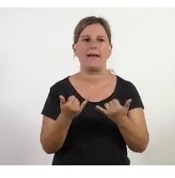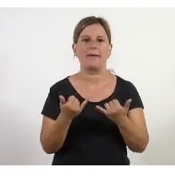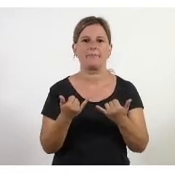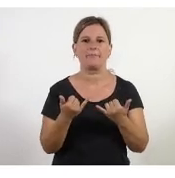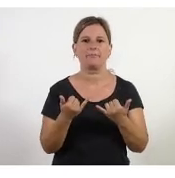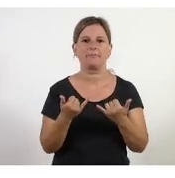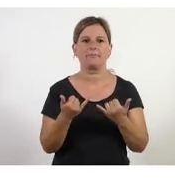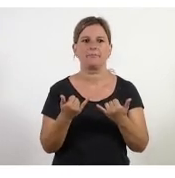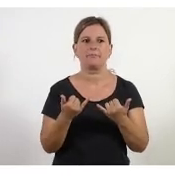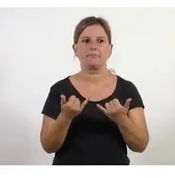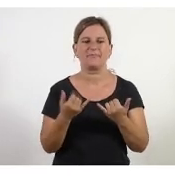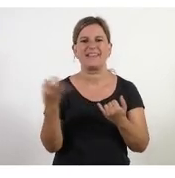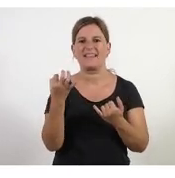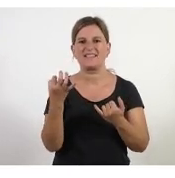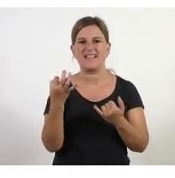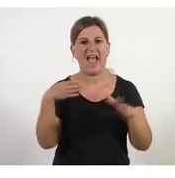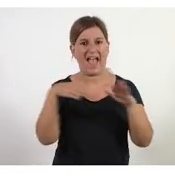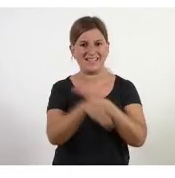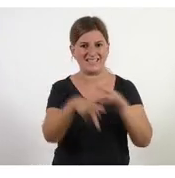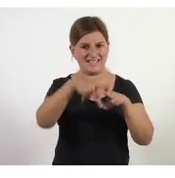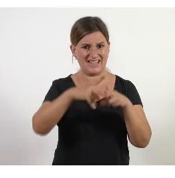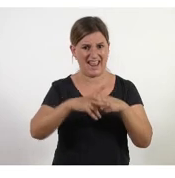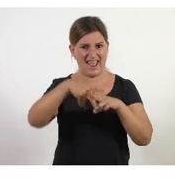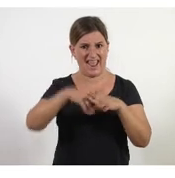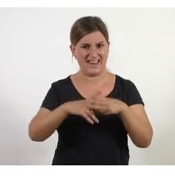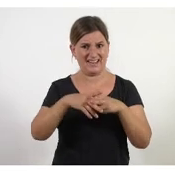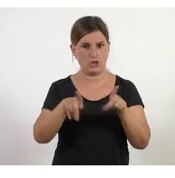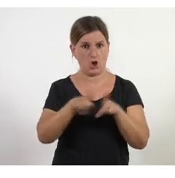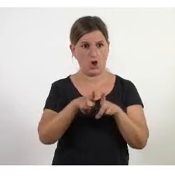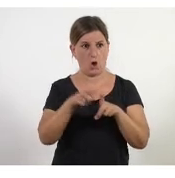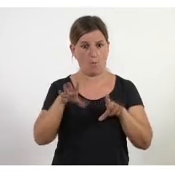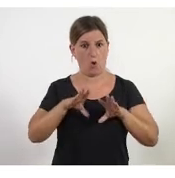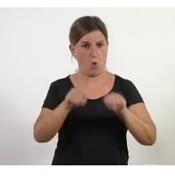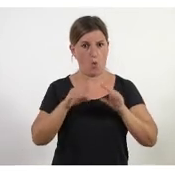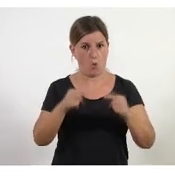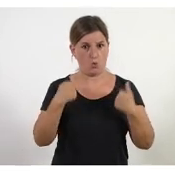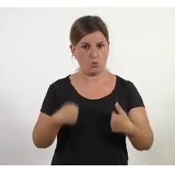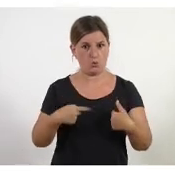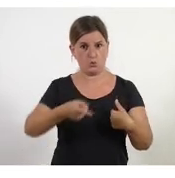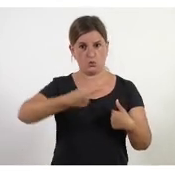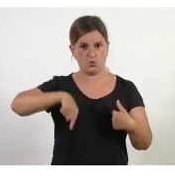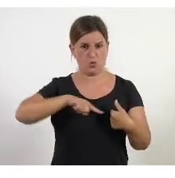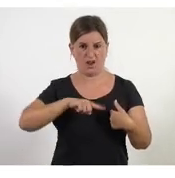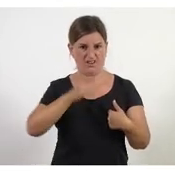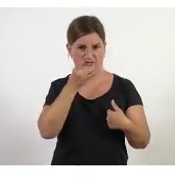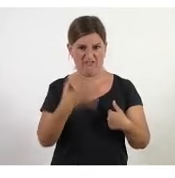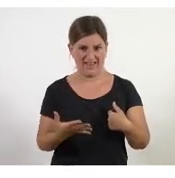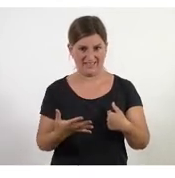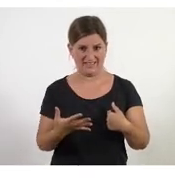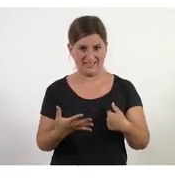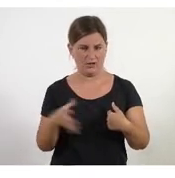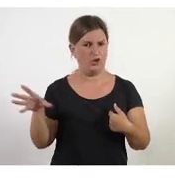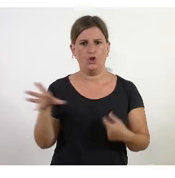tindre l'accés a les eines. L'accés a les eines, com a individu usuari, és pràcticament, ho tenim a les mans.